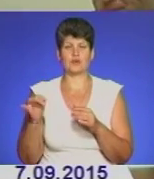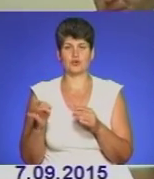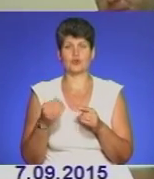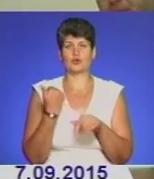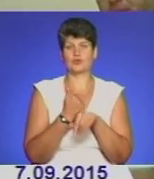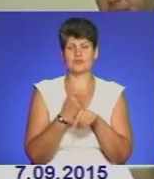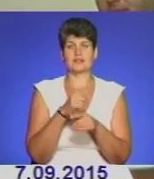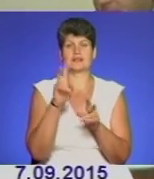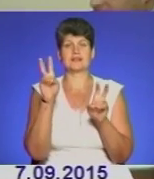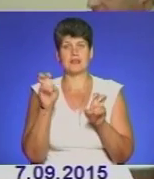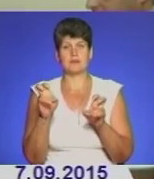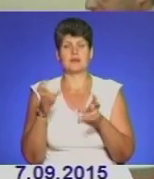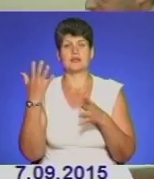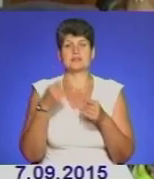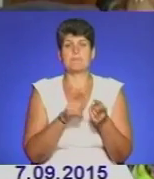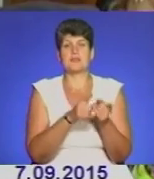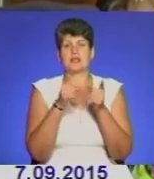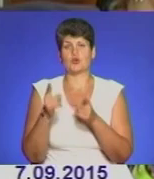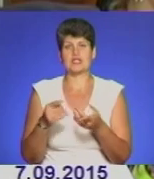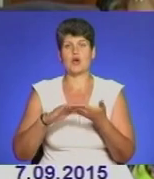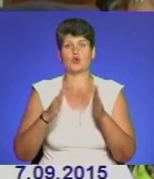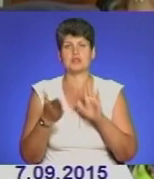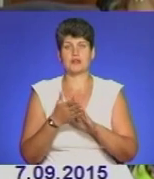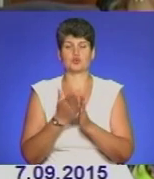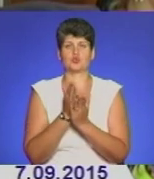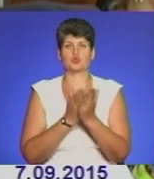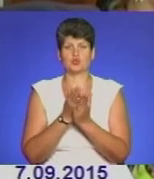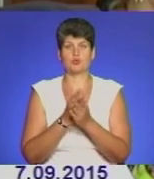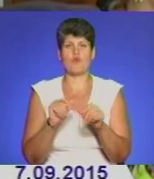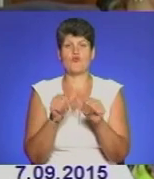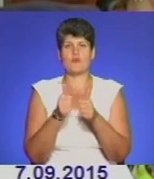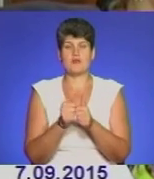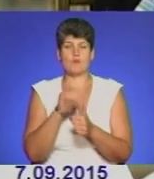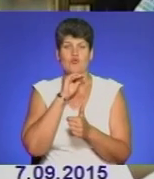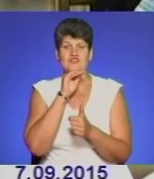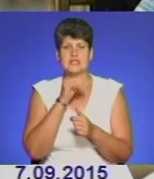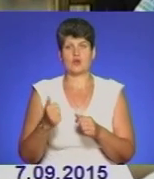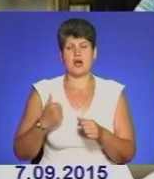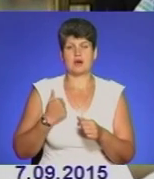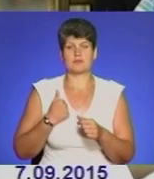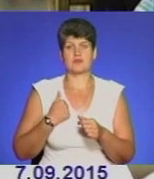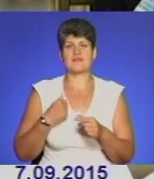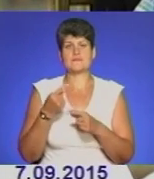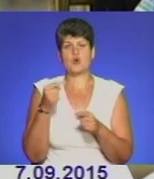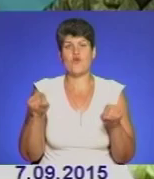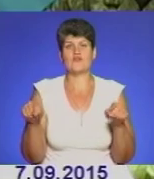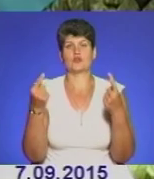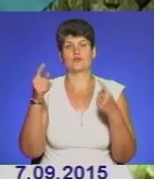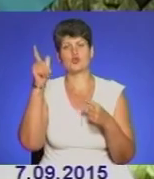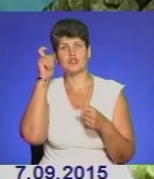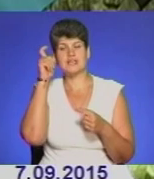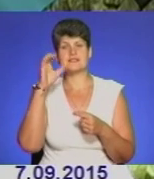вода, питання переходу на контрактну службу, формування професійної армії. Зокрема, мова про відновлення Чортківської,